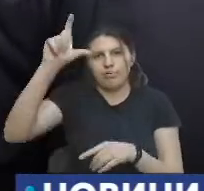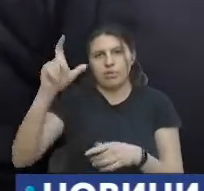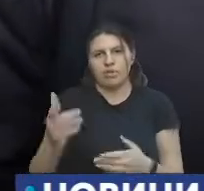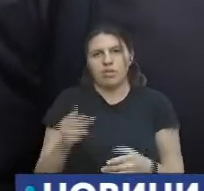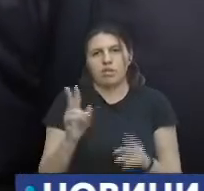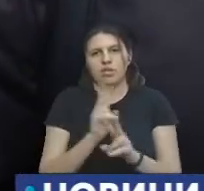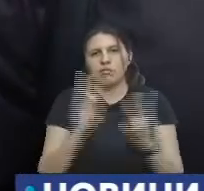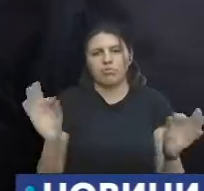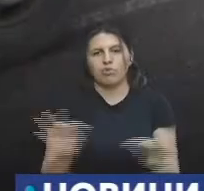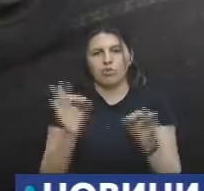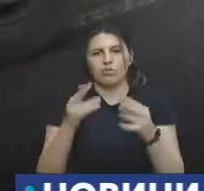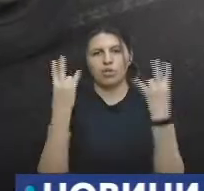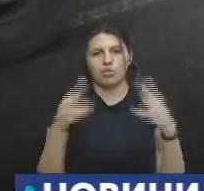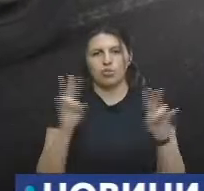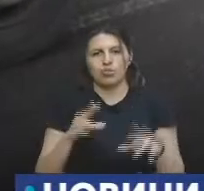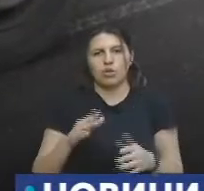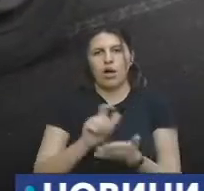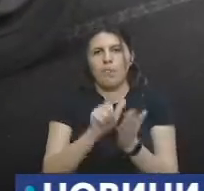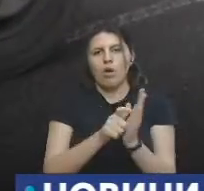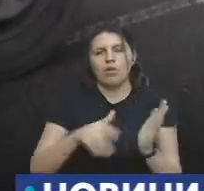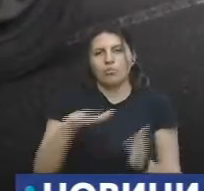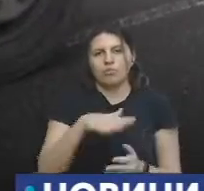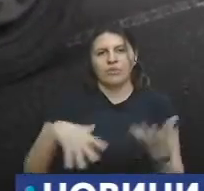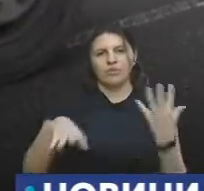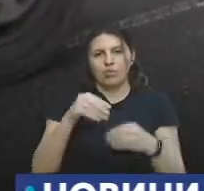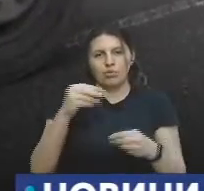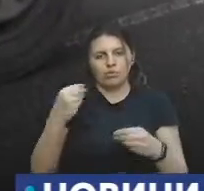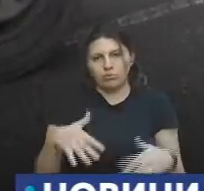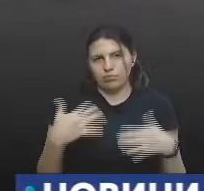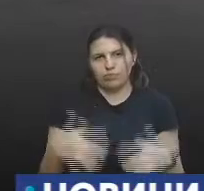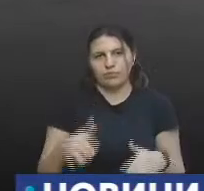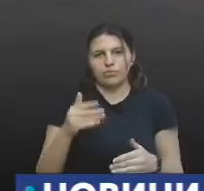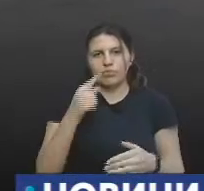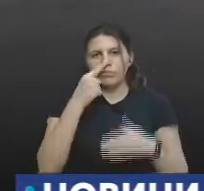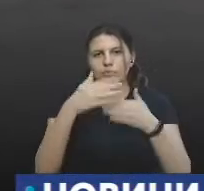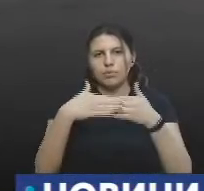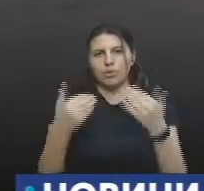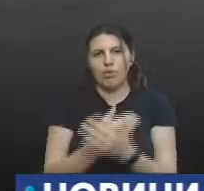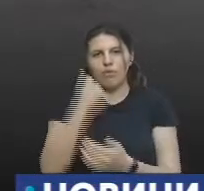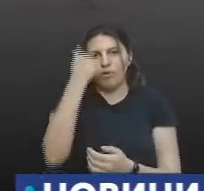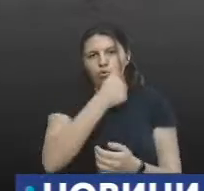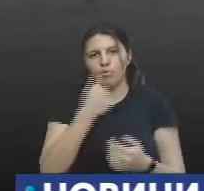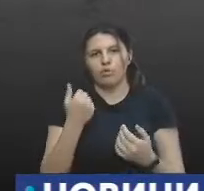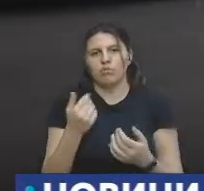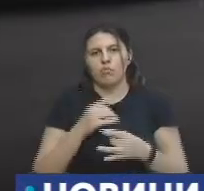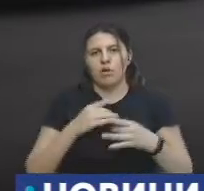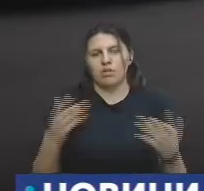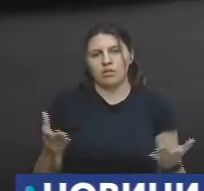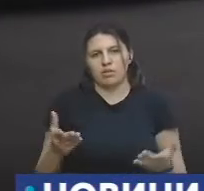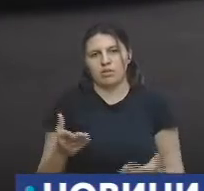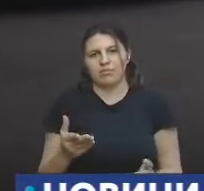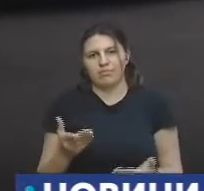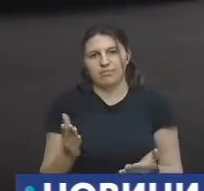нічого не цікаво. Комунальні услуги. На знак протесту гірники перекривають трасу. Пропускають лише машини із дітьми. За